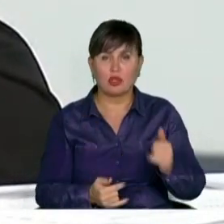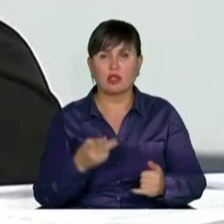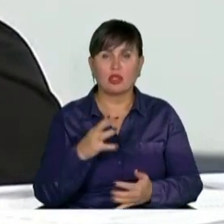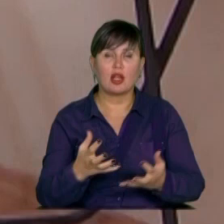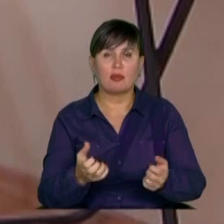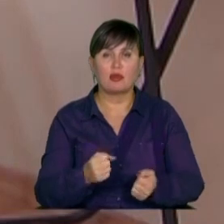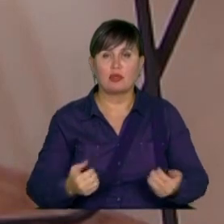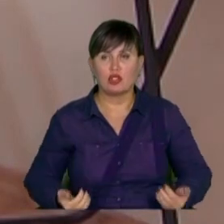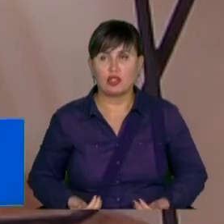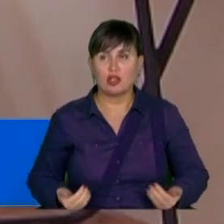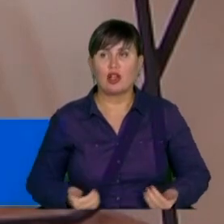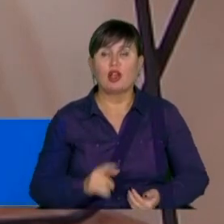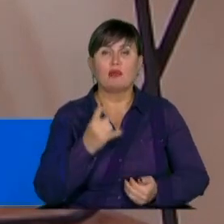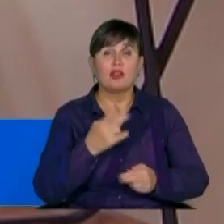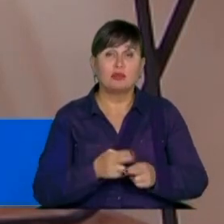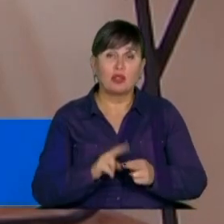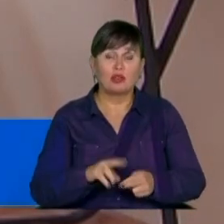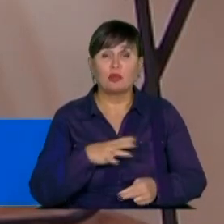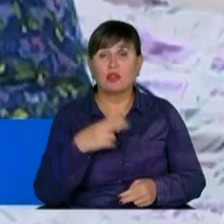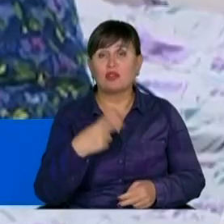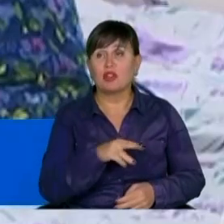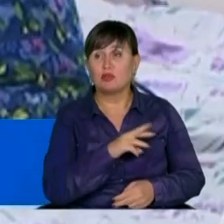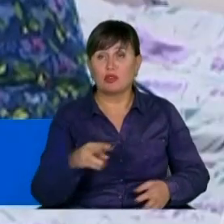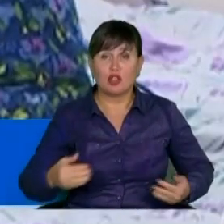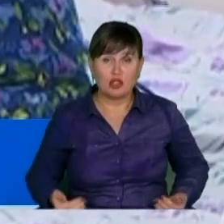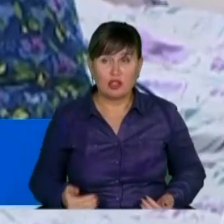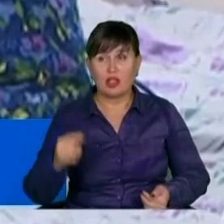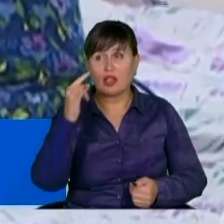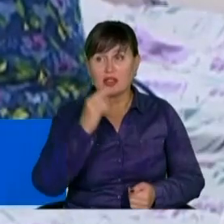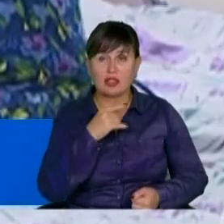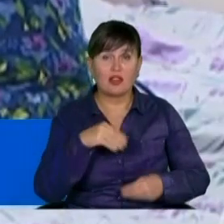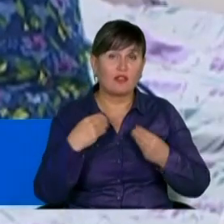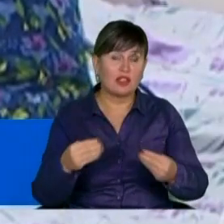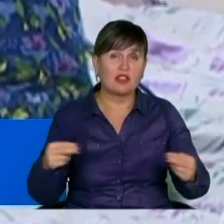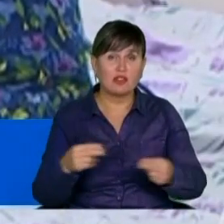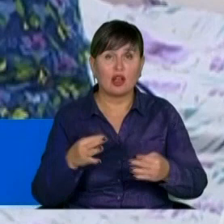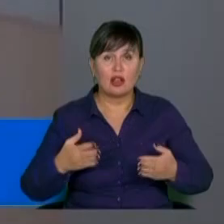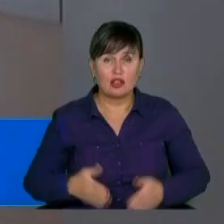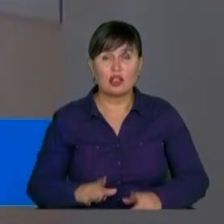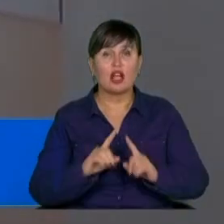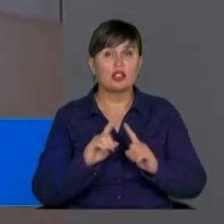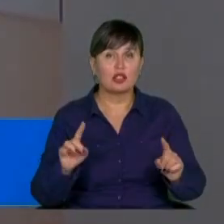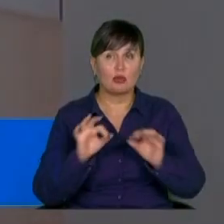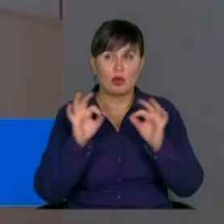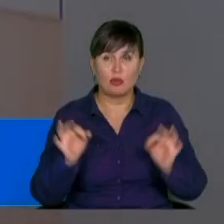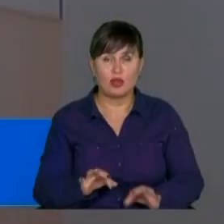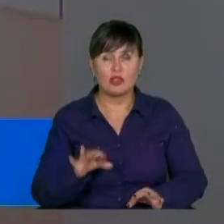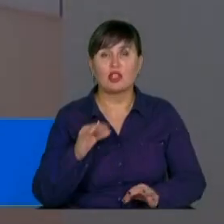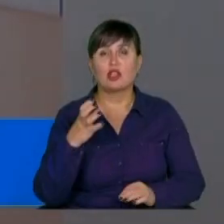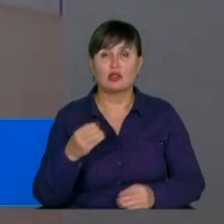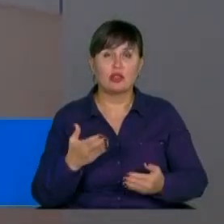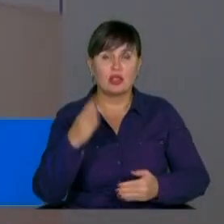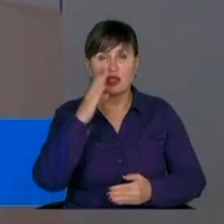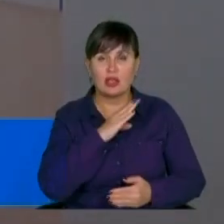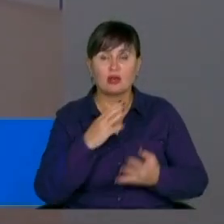приобретения жилья. Малышам, которые стали 20-миллионными жителями Казахстана, выдадут свидетельство о рождении особого образца. Помимо этого, их